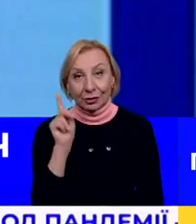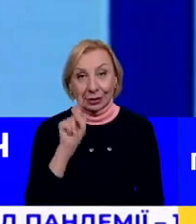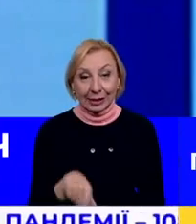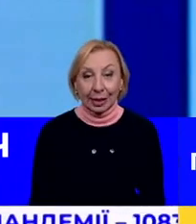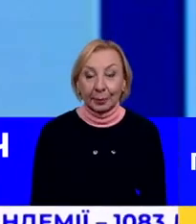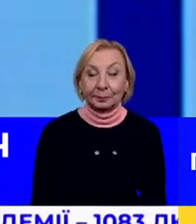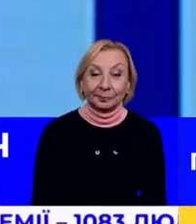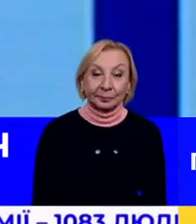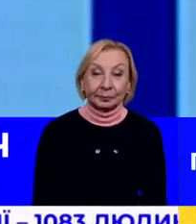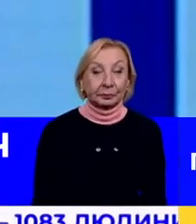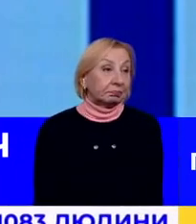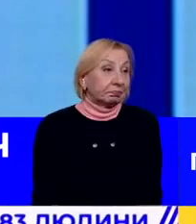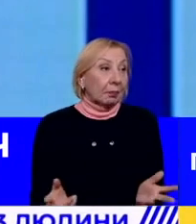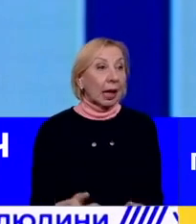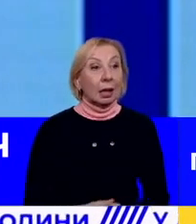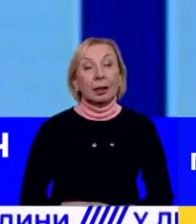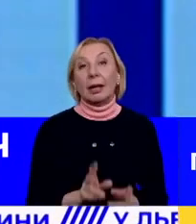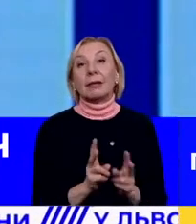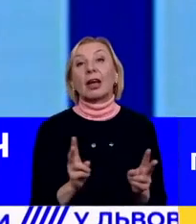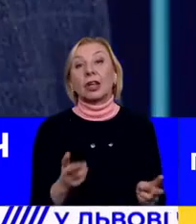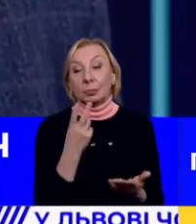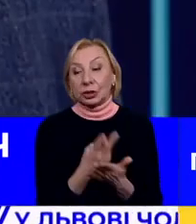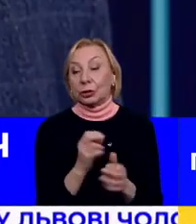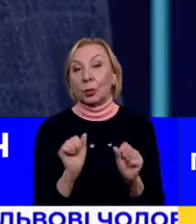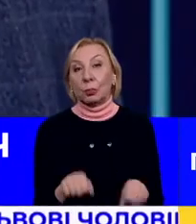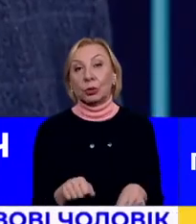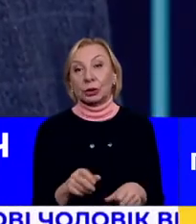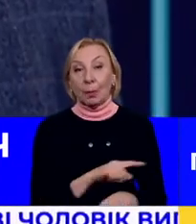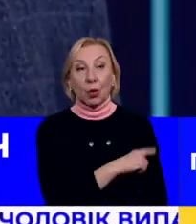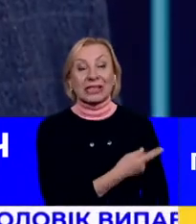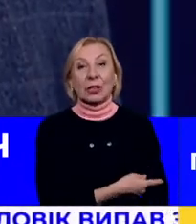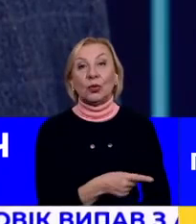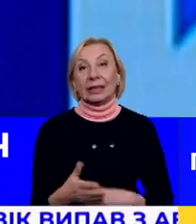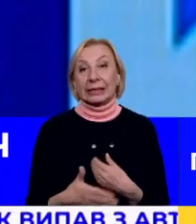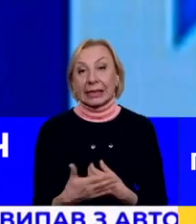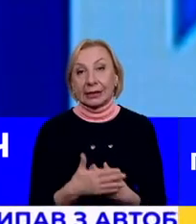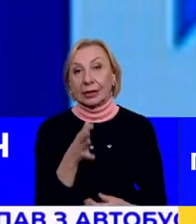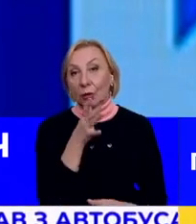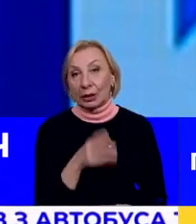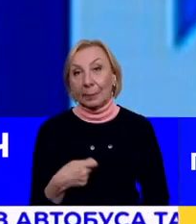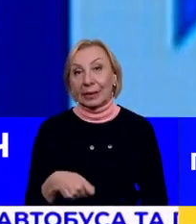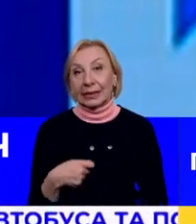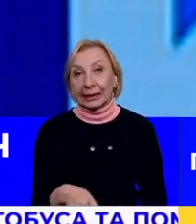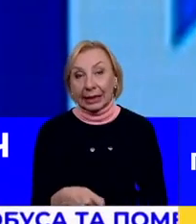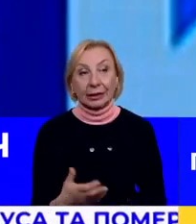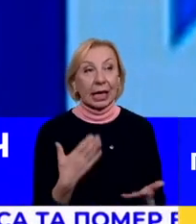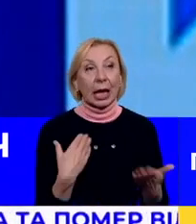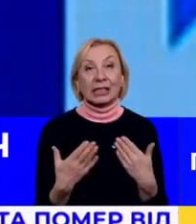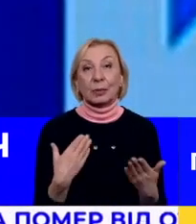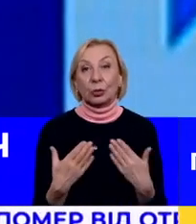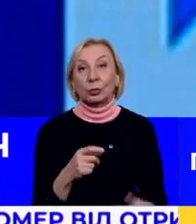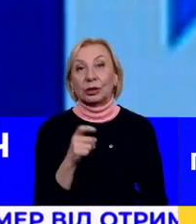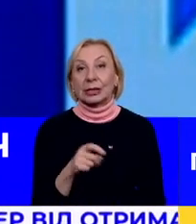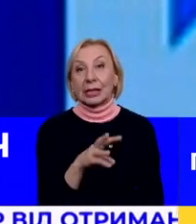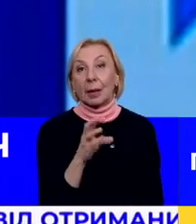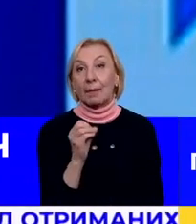про санкции, но каким чином можно... продовжувати вводити, посилювати санкції, коли пан президент, спілкуючись із пані Меркель, каже,